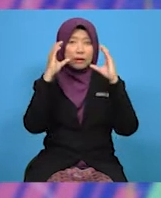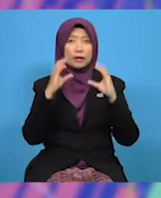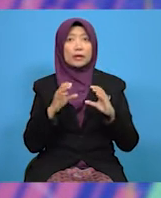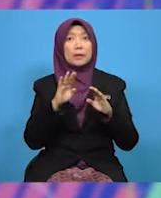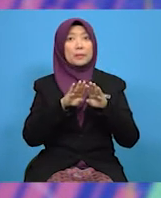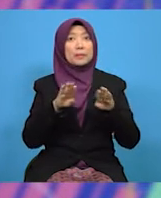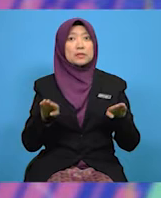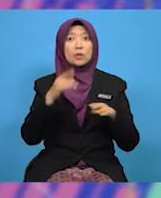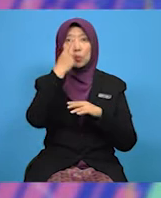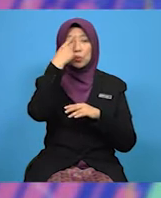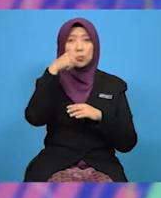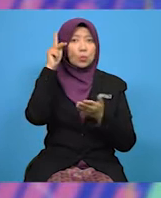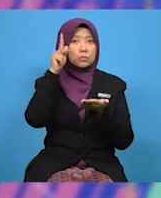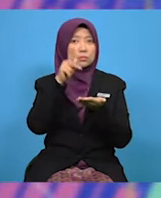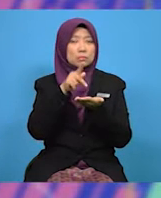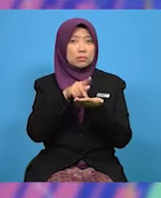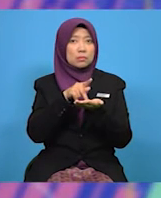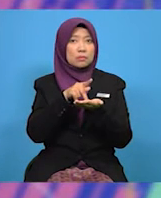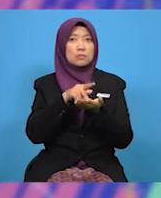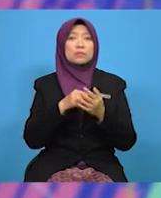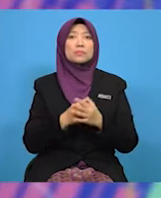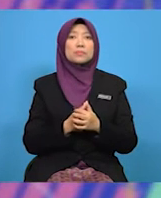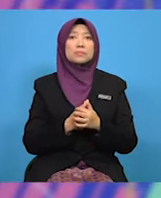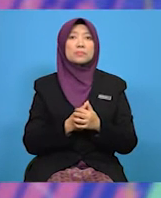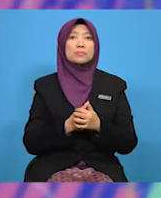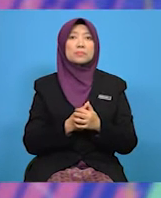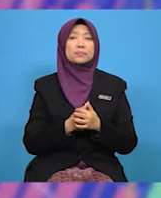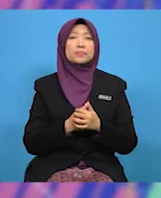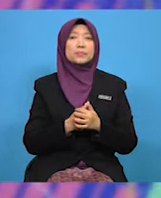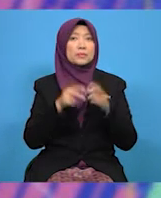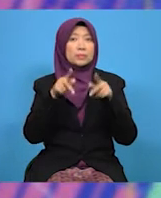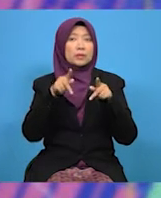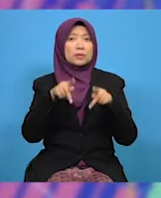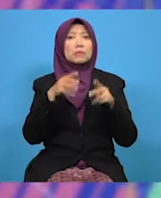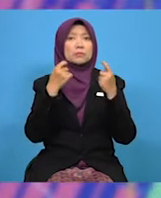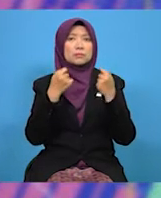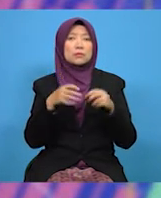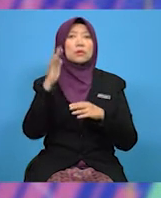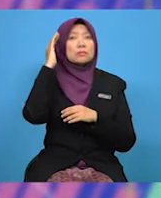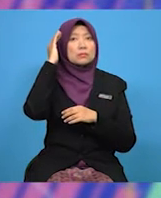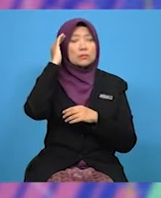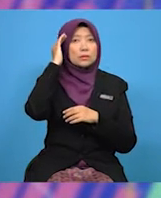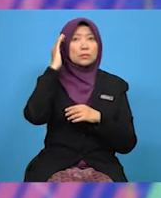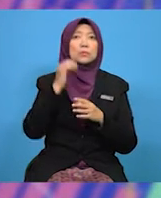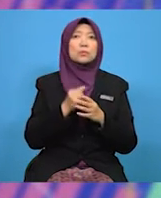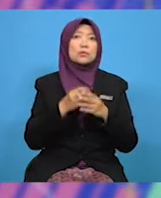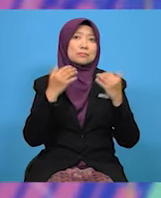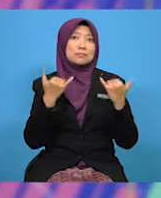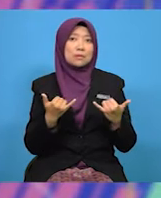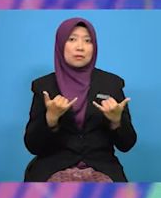berbeza untuk mengenal pasti sejauh mana anda telah menguasai Konsep ini